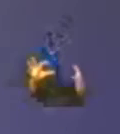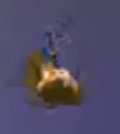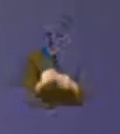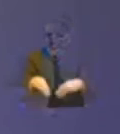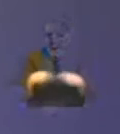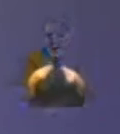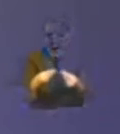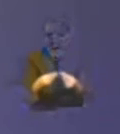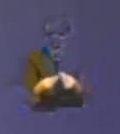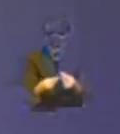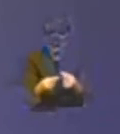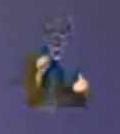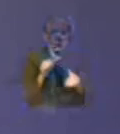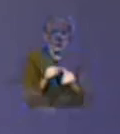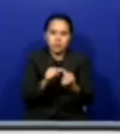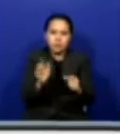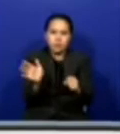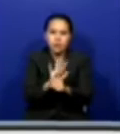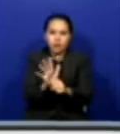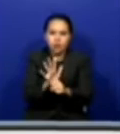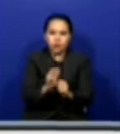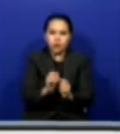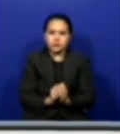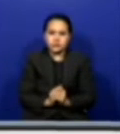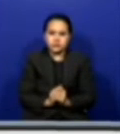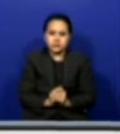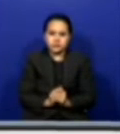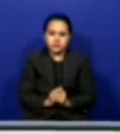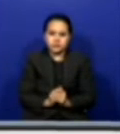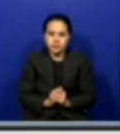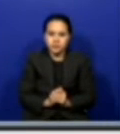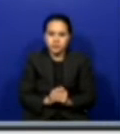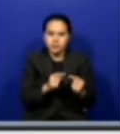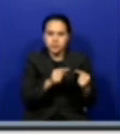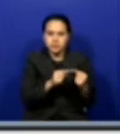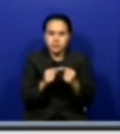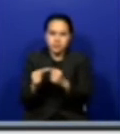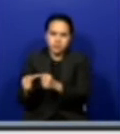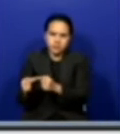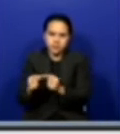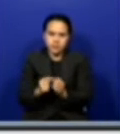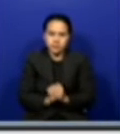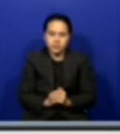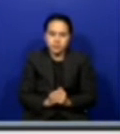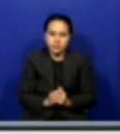มาณสูงขึ้นสไลด์ถัดมานะคะ